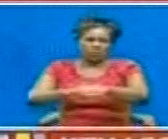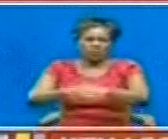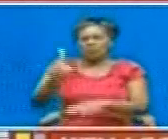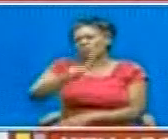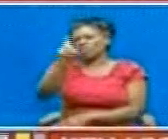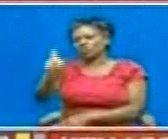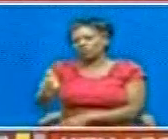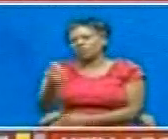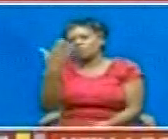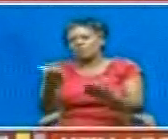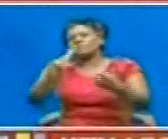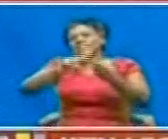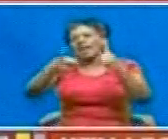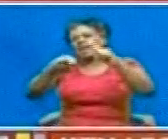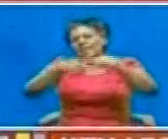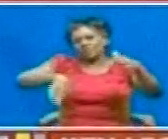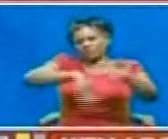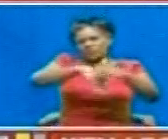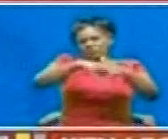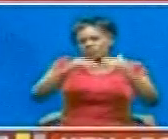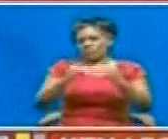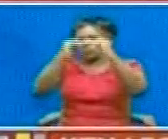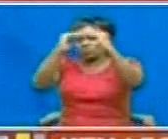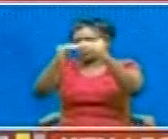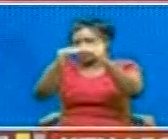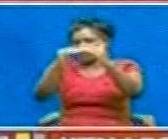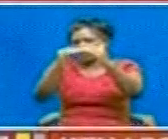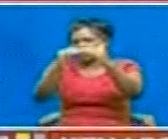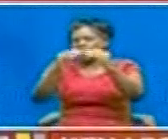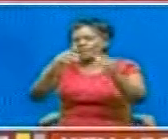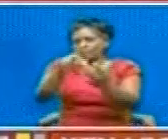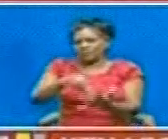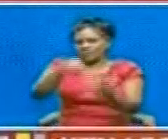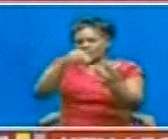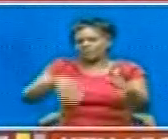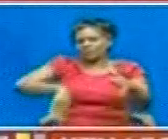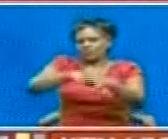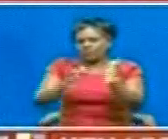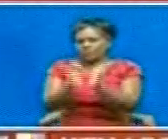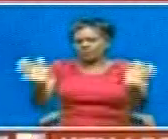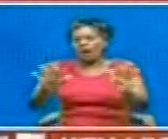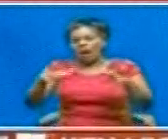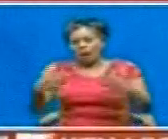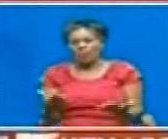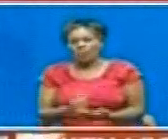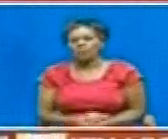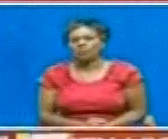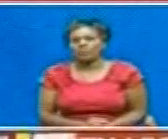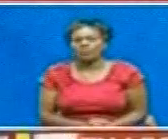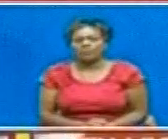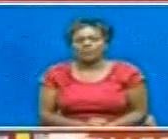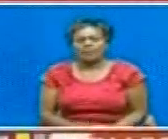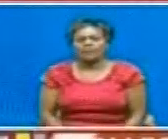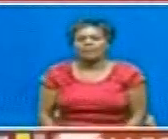Je, unahisi kwamba pengine viwango vya soka nchini vimepanda, hasa ligi ya humu nchini, ama ni timu hizo mbili pale ambapo kuna